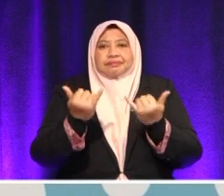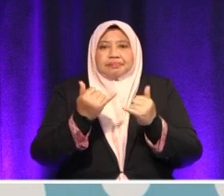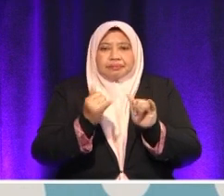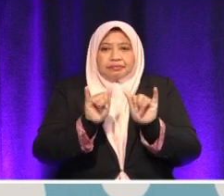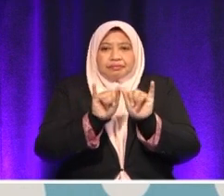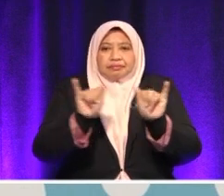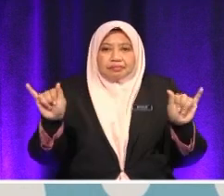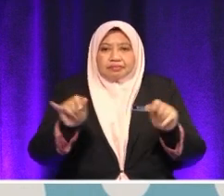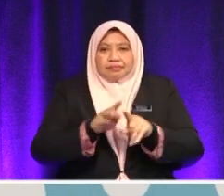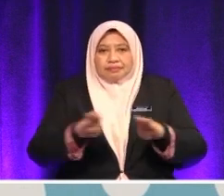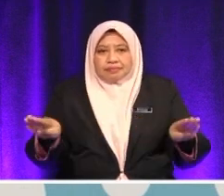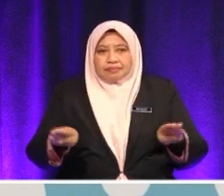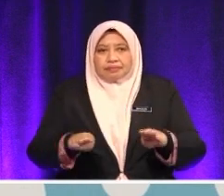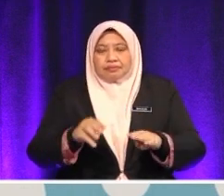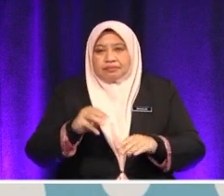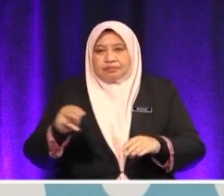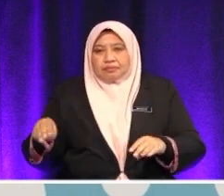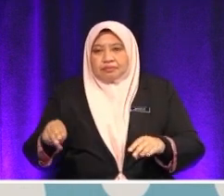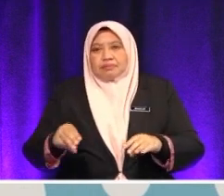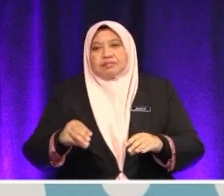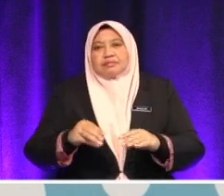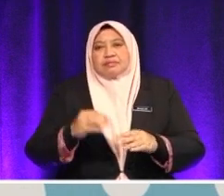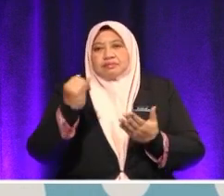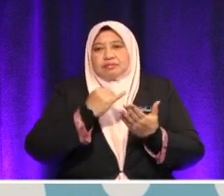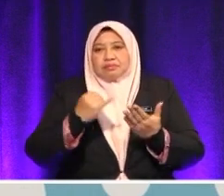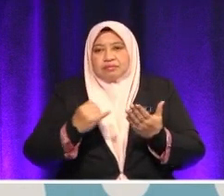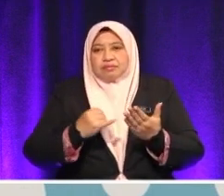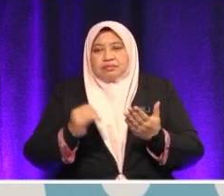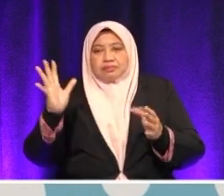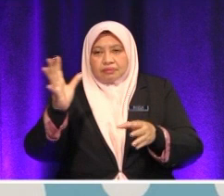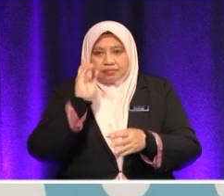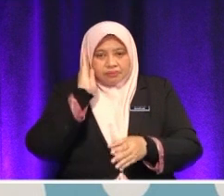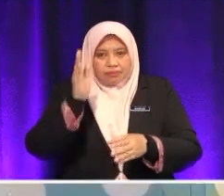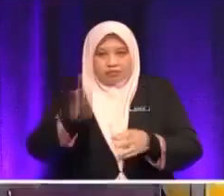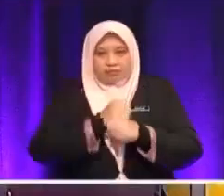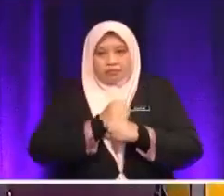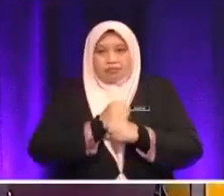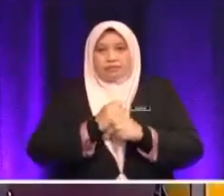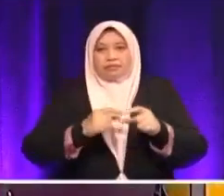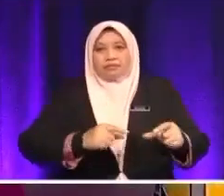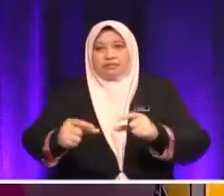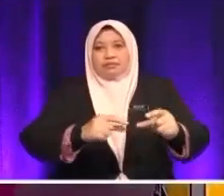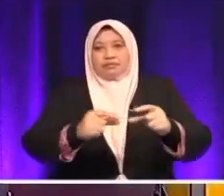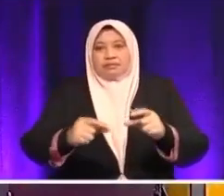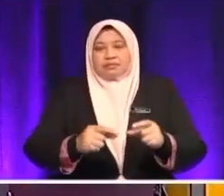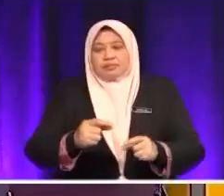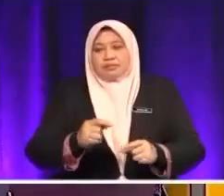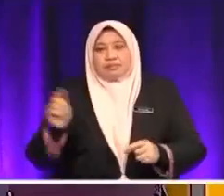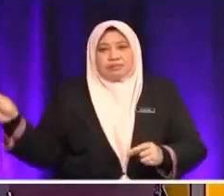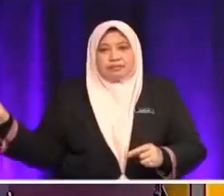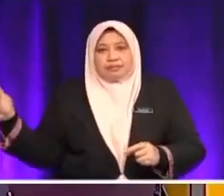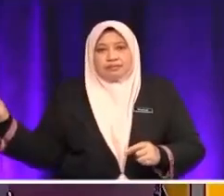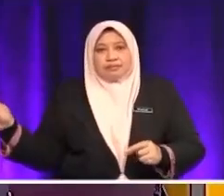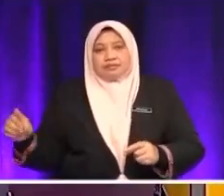murid saya di studio boleh mengikuti jari saya bila kita melukis kita akan dapat dia akan bergerak ke sebelah kanan saya